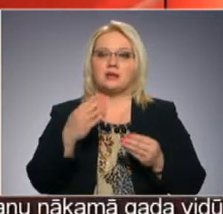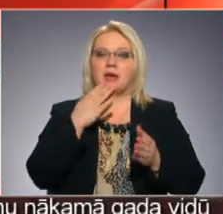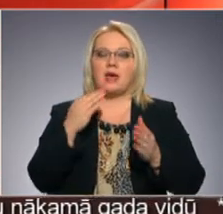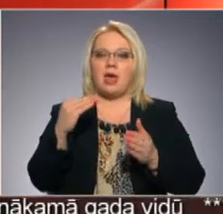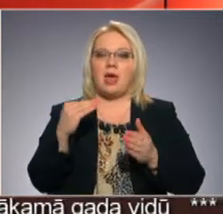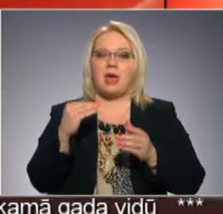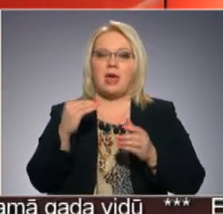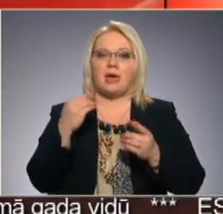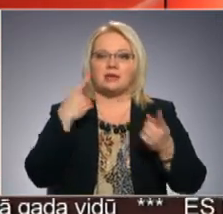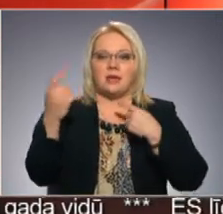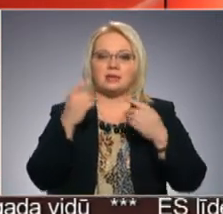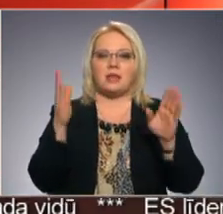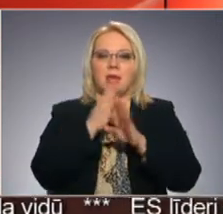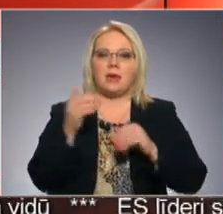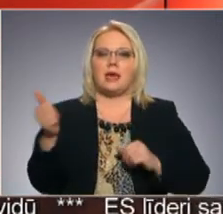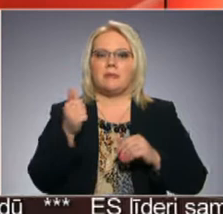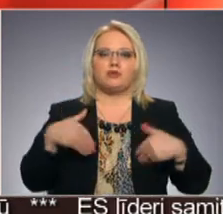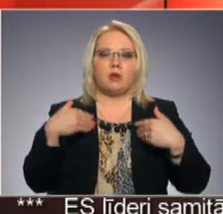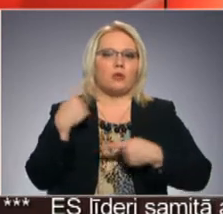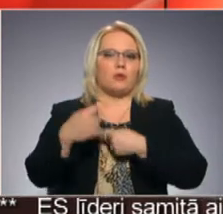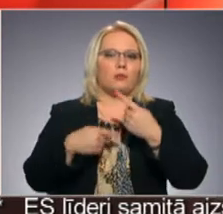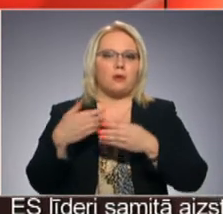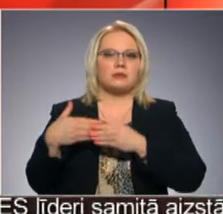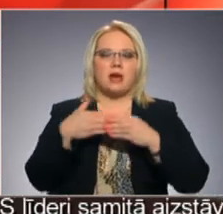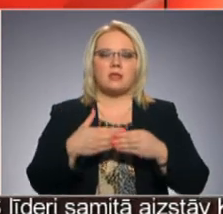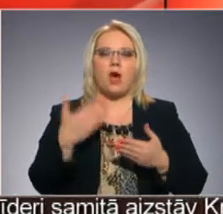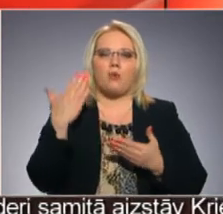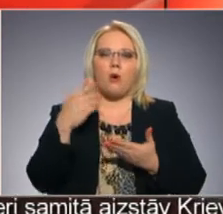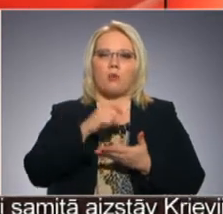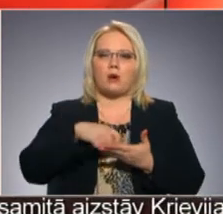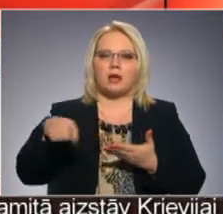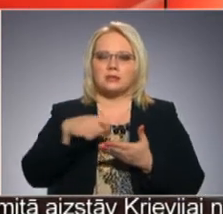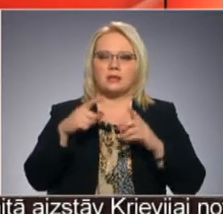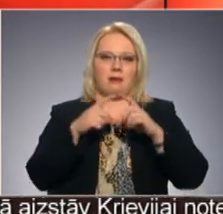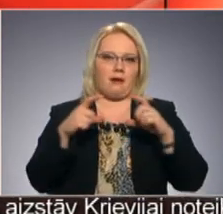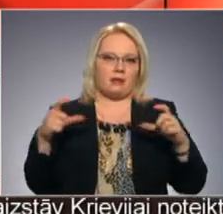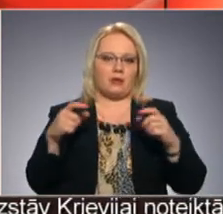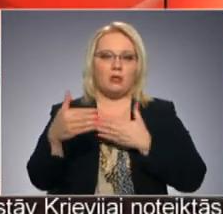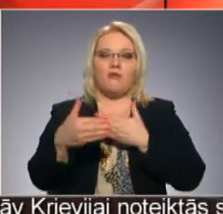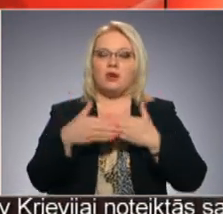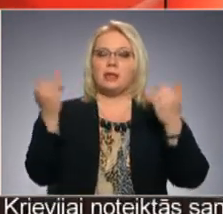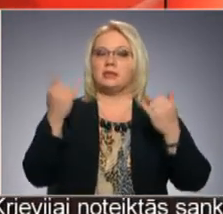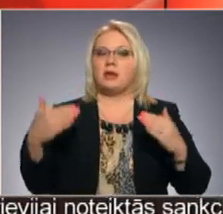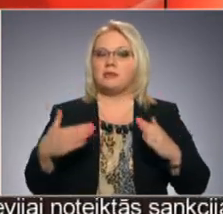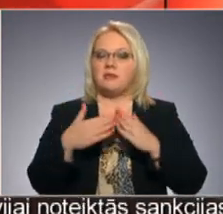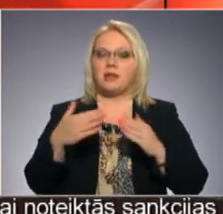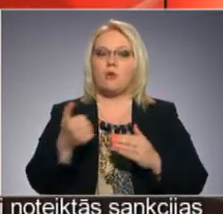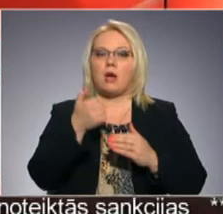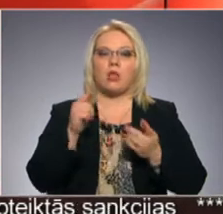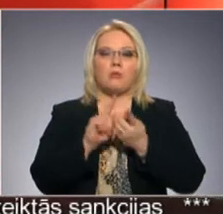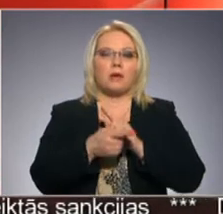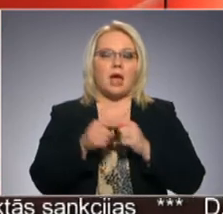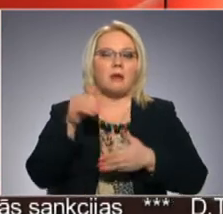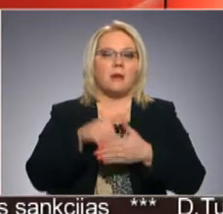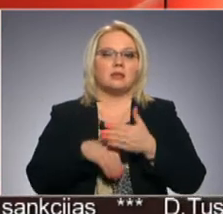izrādās elektroniskās saziņas laikmetā īpašu prieku, jo projām sagādā ar roku rakstīta atklātne. Tāpēc, tojoties Ziemassvētkiem un gadumijai,